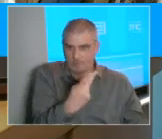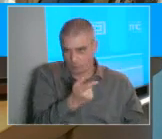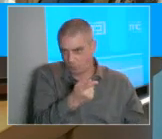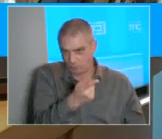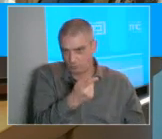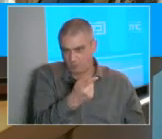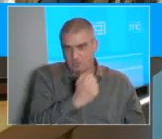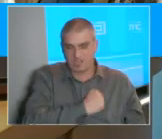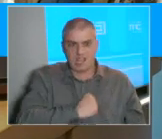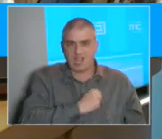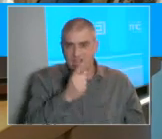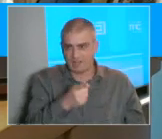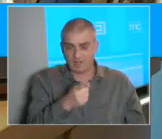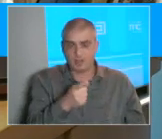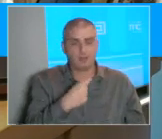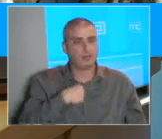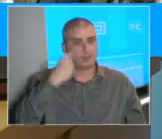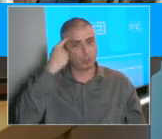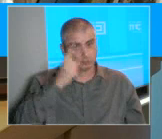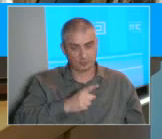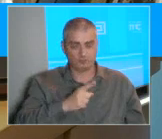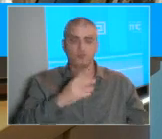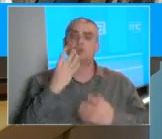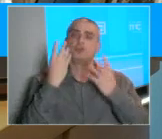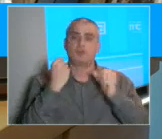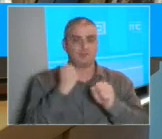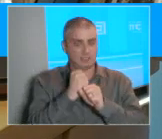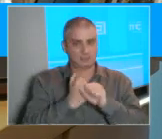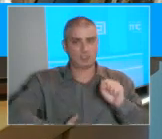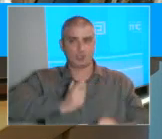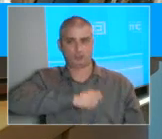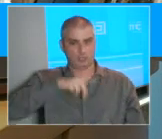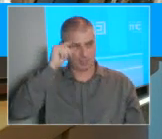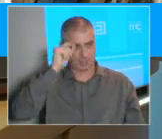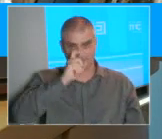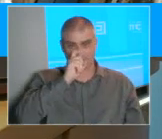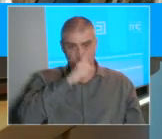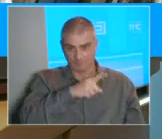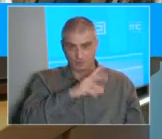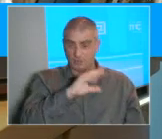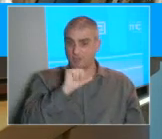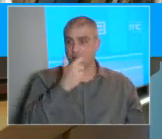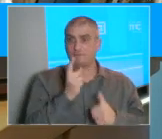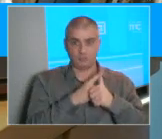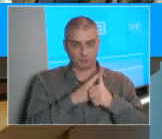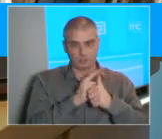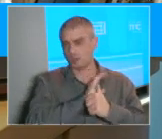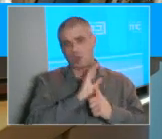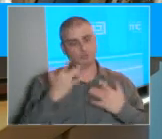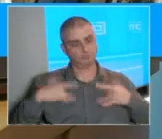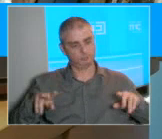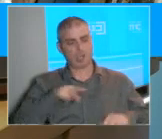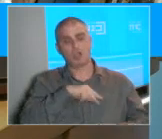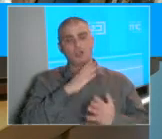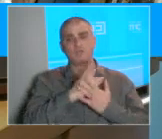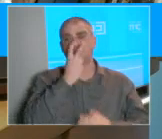בביקורי האבל הללו. אני חושב שטוב יעשה ראש העיר תל אביב יפו עם א', יפסיק לגלגל אחריות